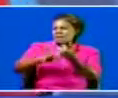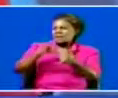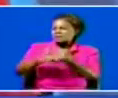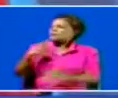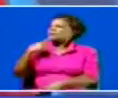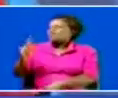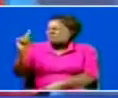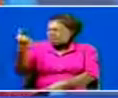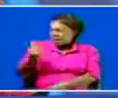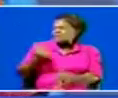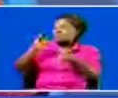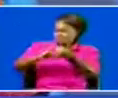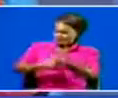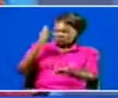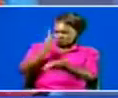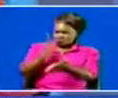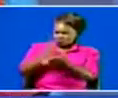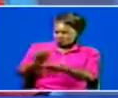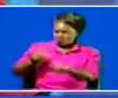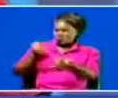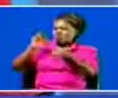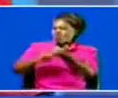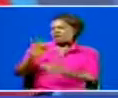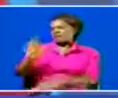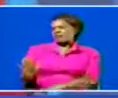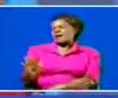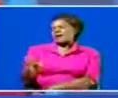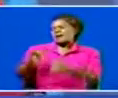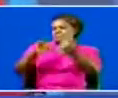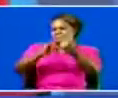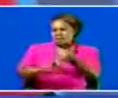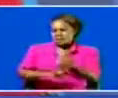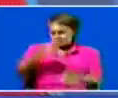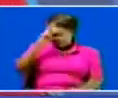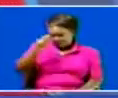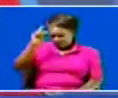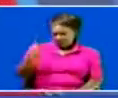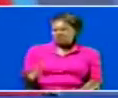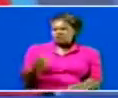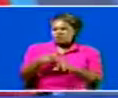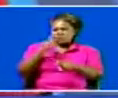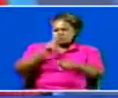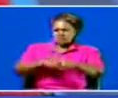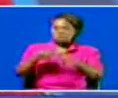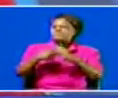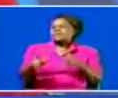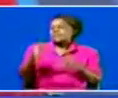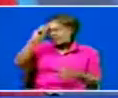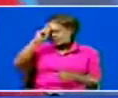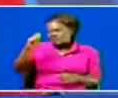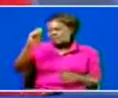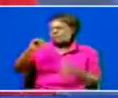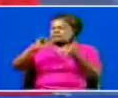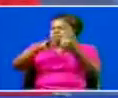pale ule mkeo wa kwanza ndiye mkeo. Na ni lazima ndoa uiheshimu. Ninasema tokea mwanzo ndoa lazima iheshimiwe.